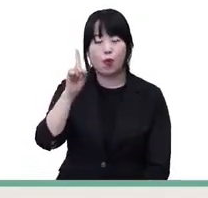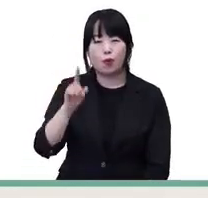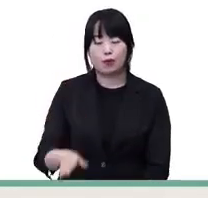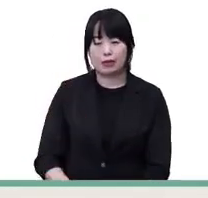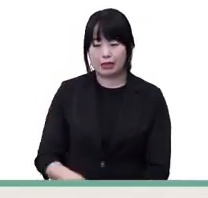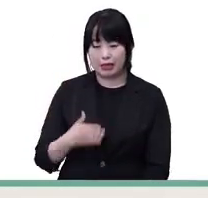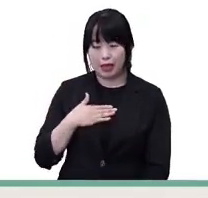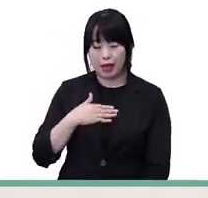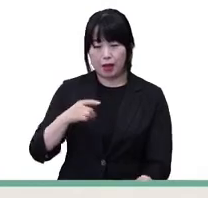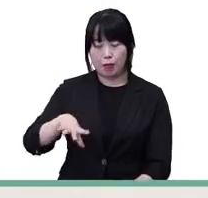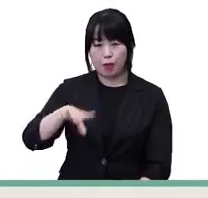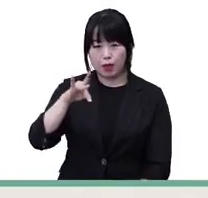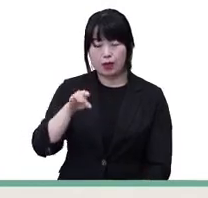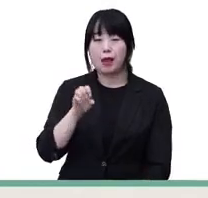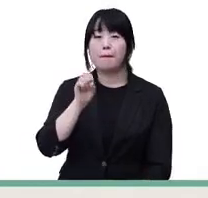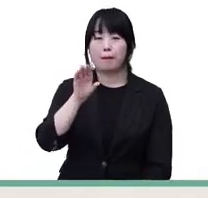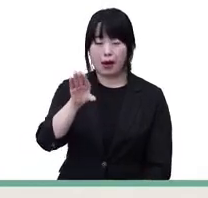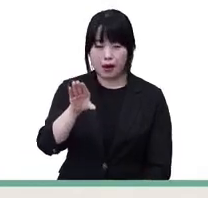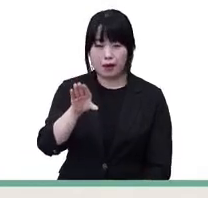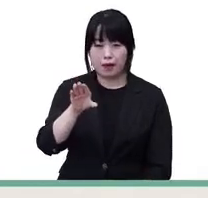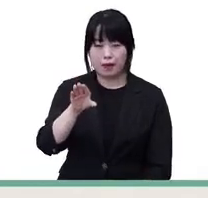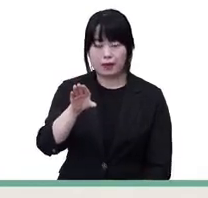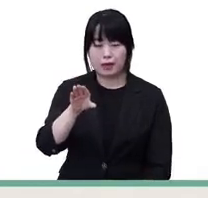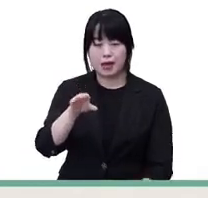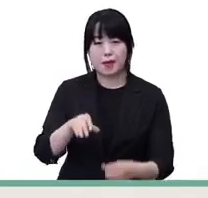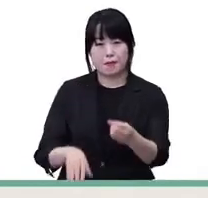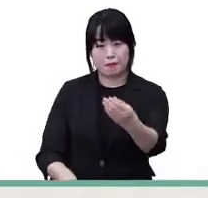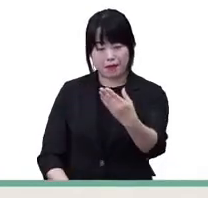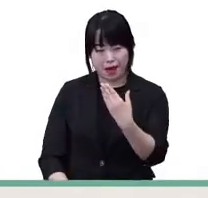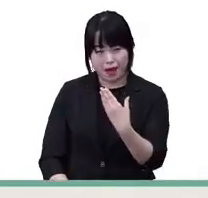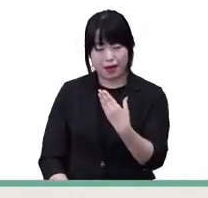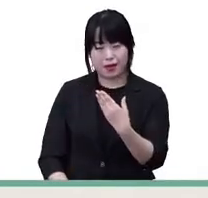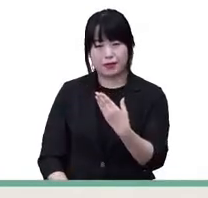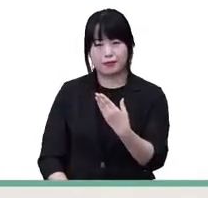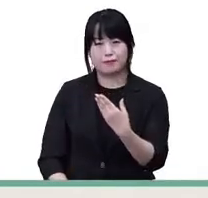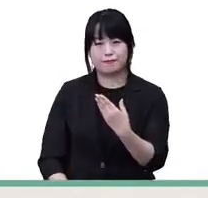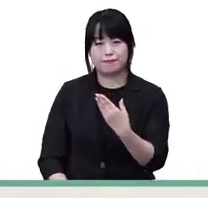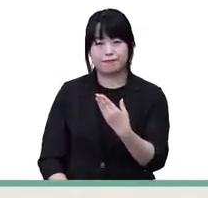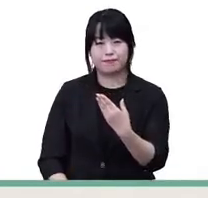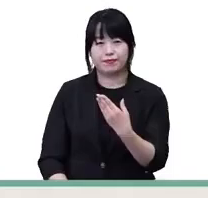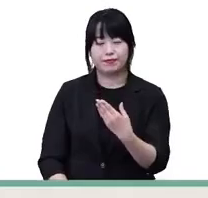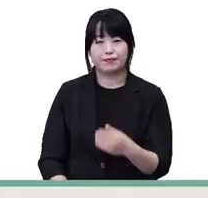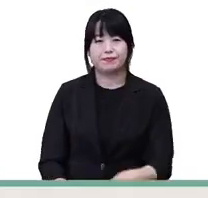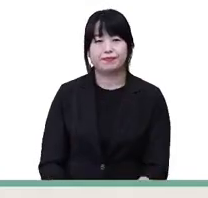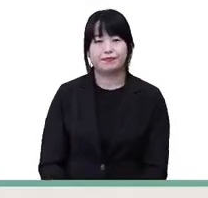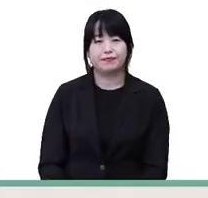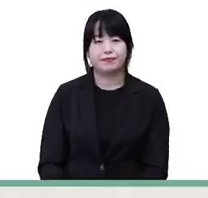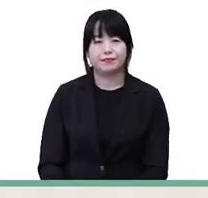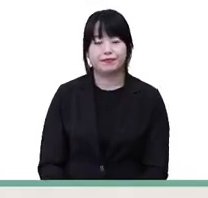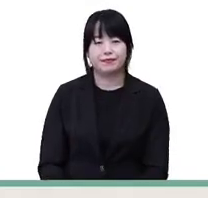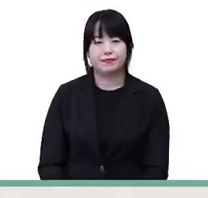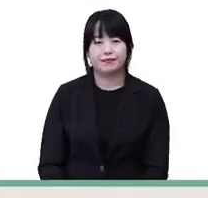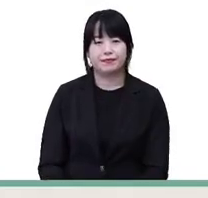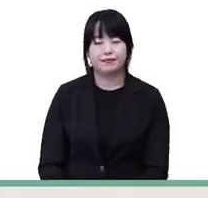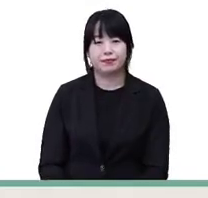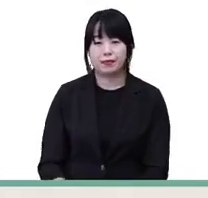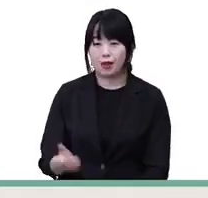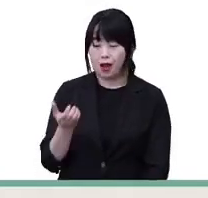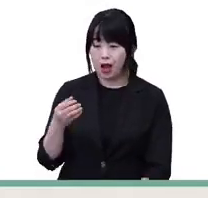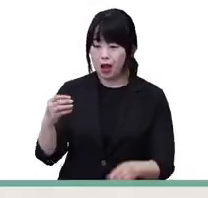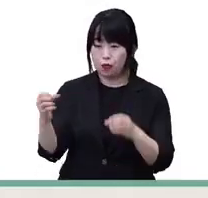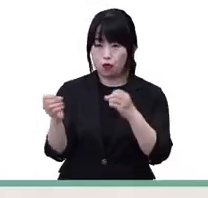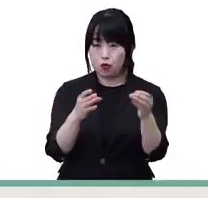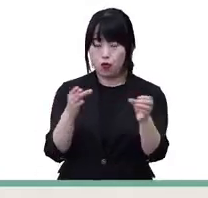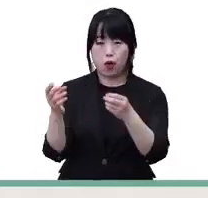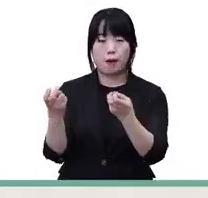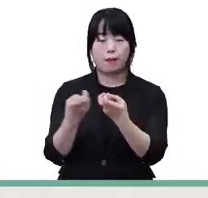열고 상대의 감춰진 면을 들여다보는 그런 게 이제 원칙입니다. 그래서 아까